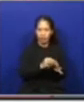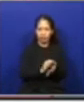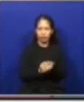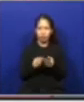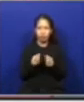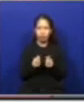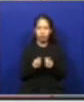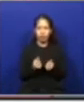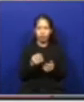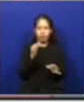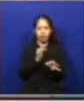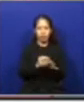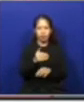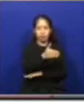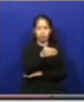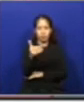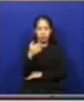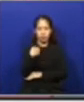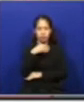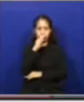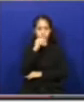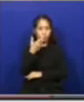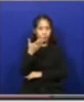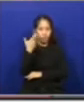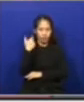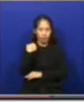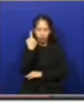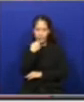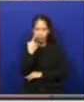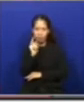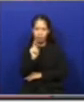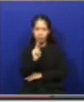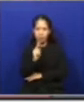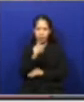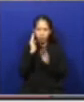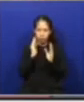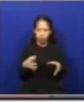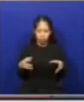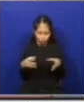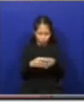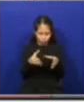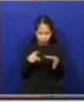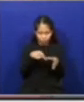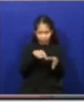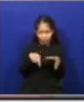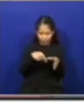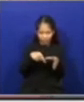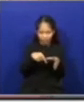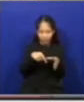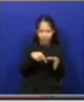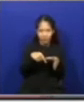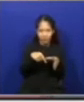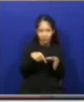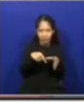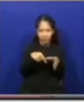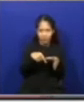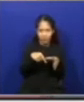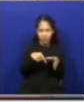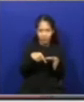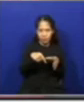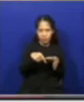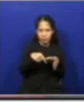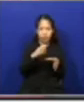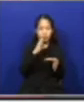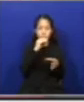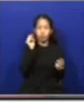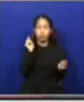บงก์ชาติได้พูดไปเมื่อตะกี้นะคะก็คือคนกลุ่มเล็กๆที่ท่านมีข้อมูลได้มาจากธนาคารพาณิชย์ท่านก็ยังไม่ได้พูดถึ